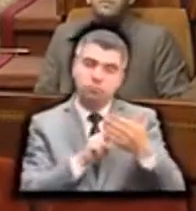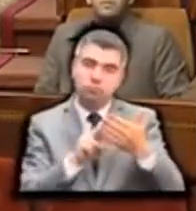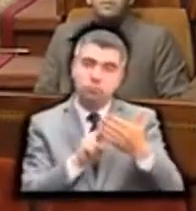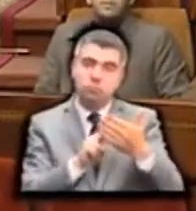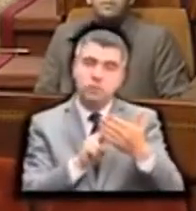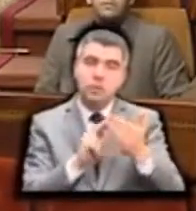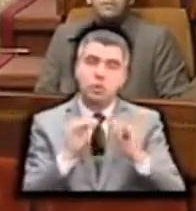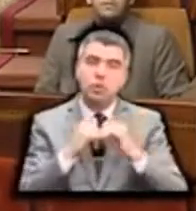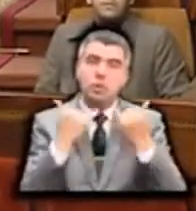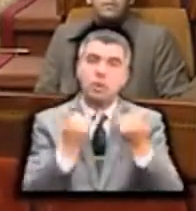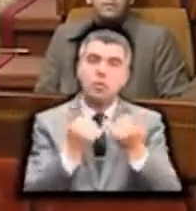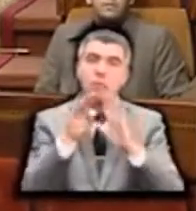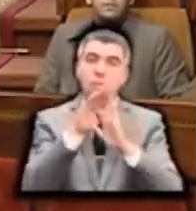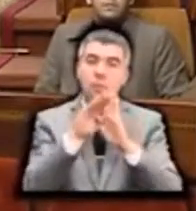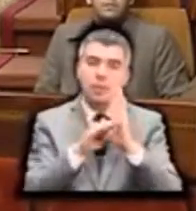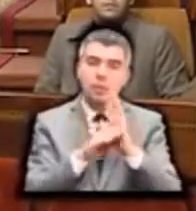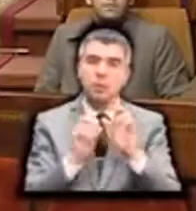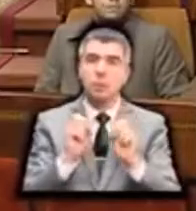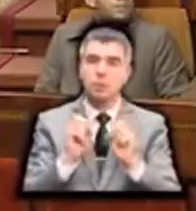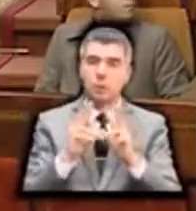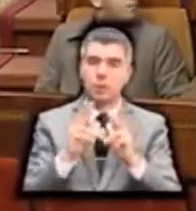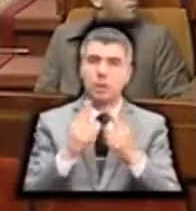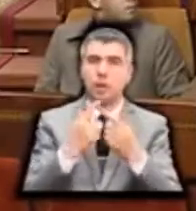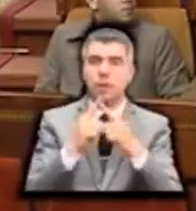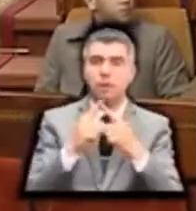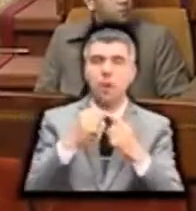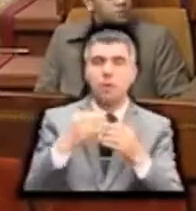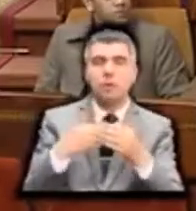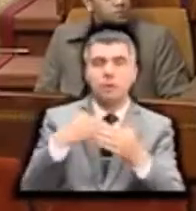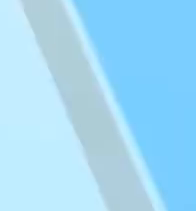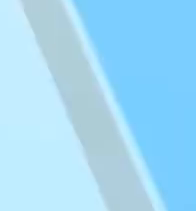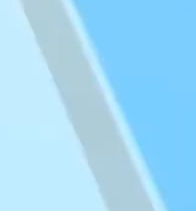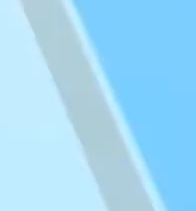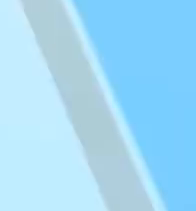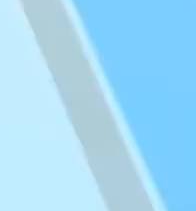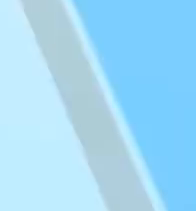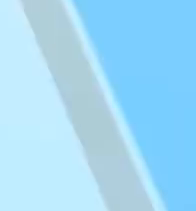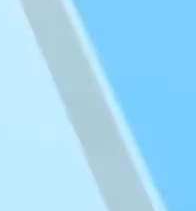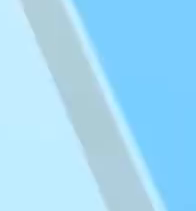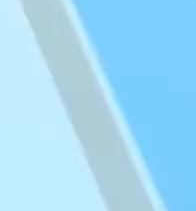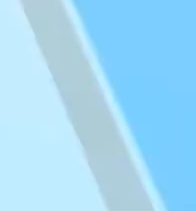في المكتب ويتاخذ قرار نهائي ونتجاوزوا هادشي رجاء وشكرا.